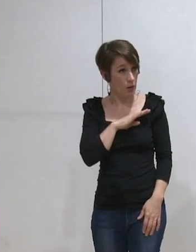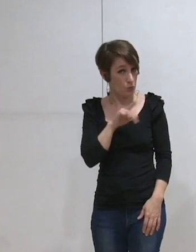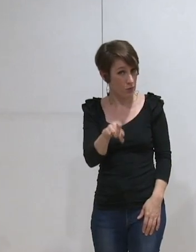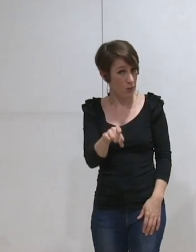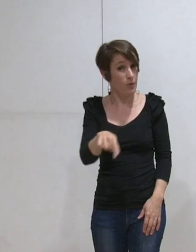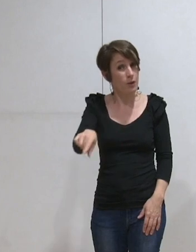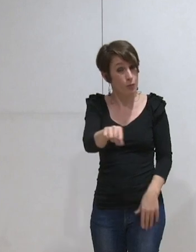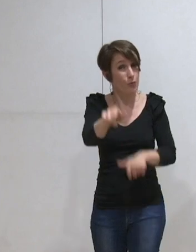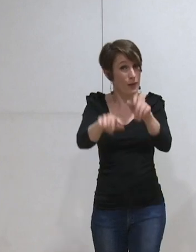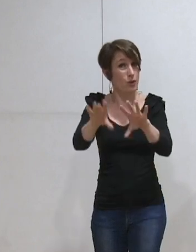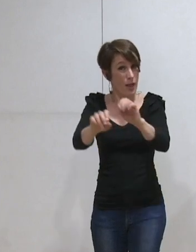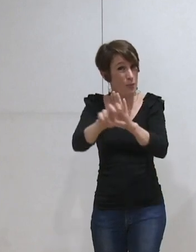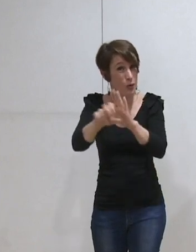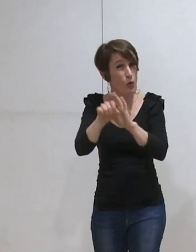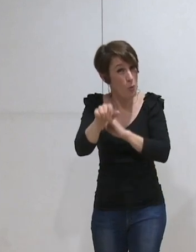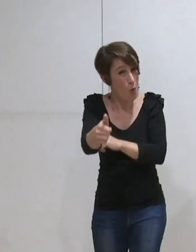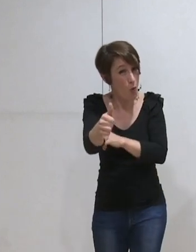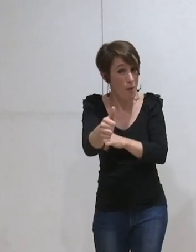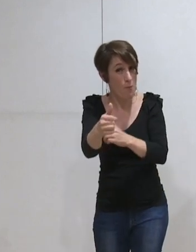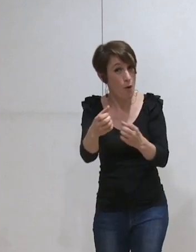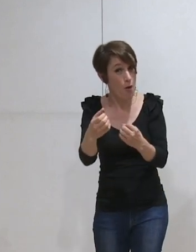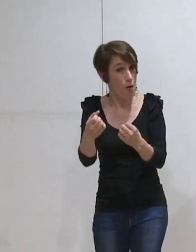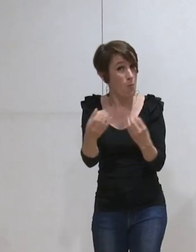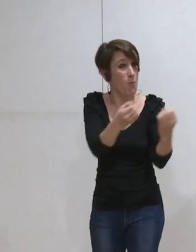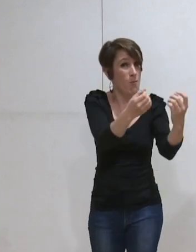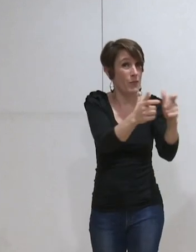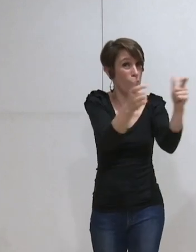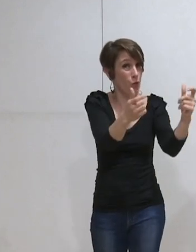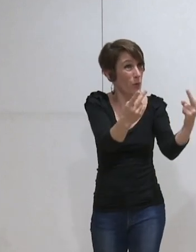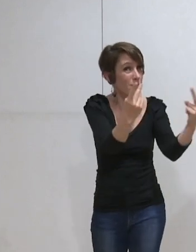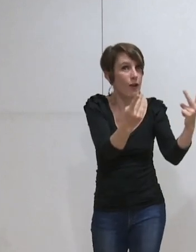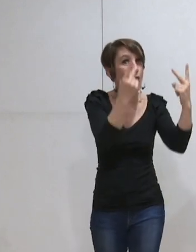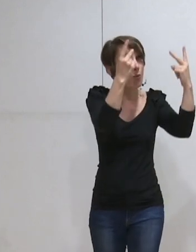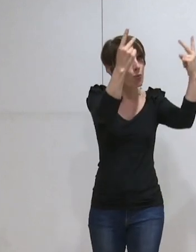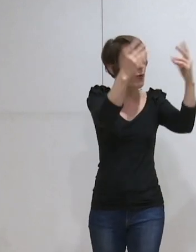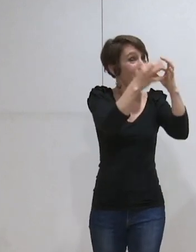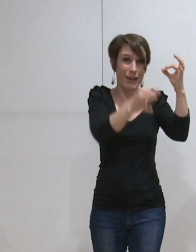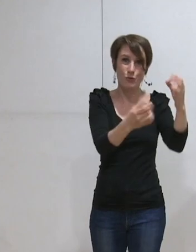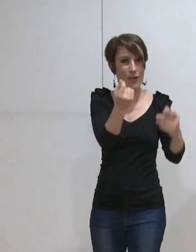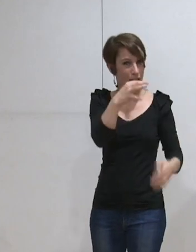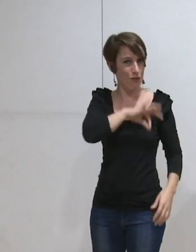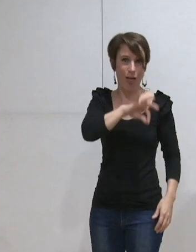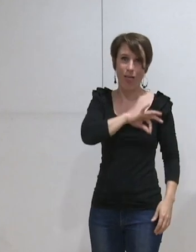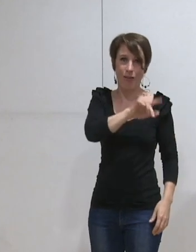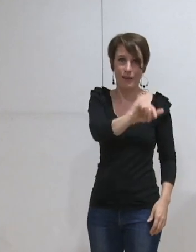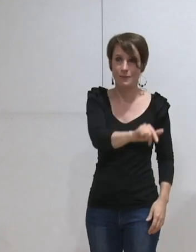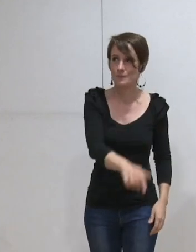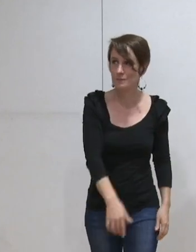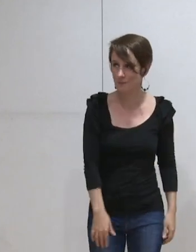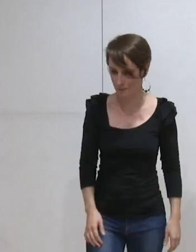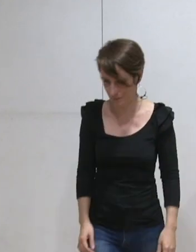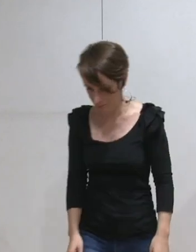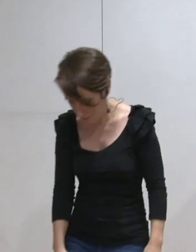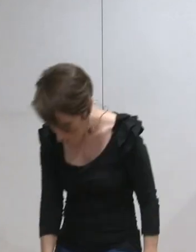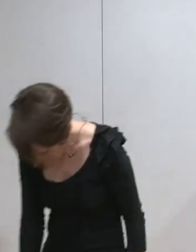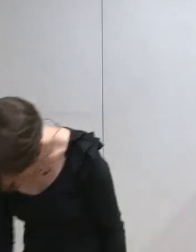SPL et ont permis d'importants excès de trésories qu'on a été d'ailleurs bien content de trouver il y a pas longtemps l'agglomération n'est pas selon